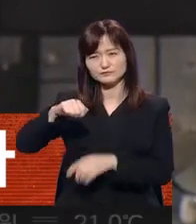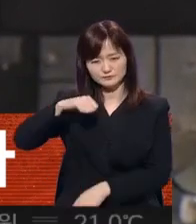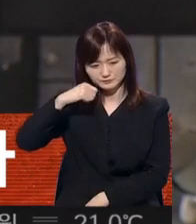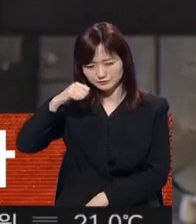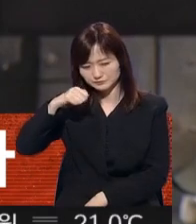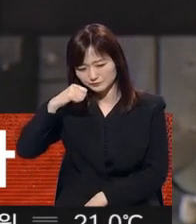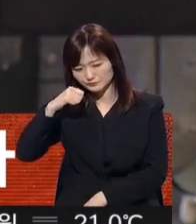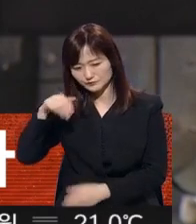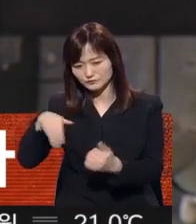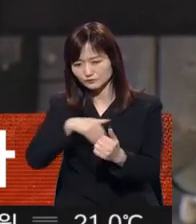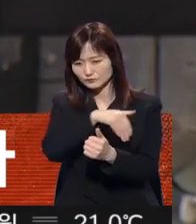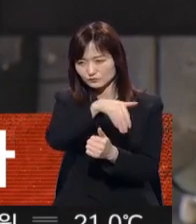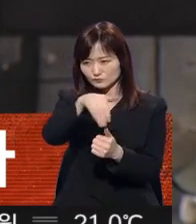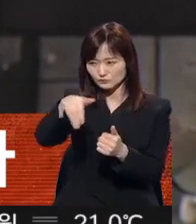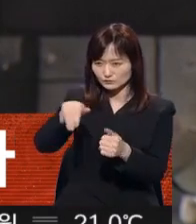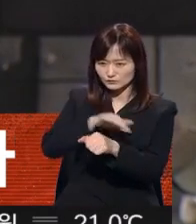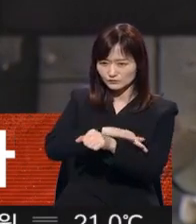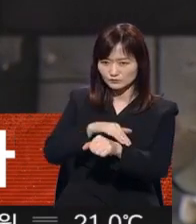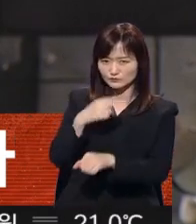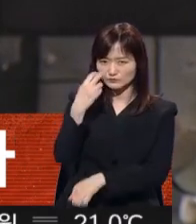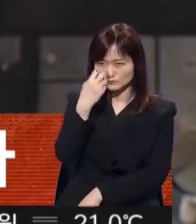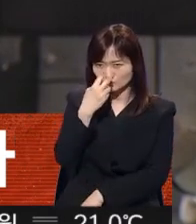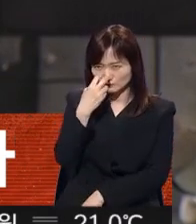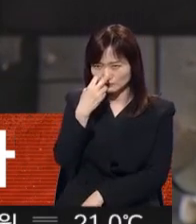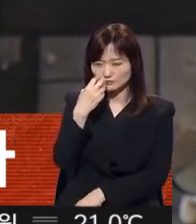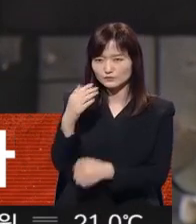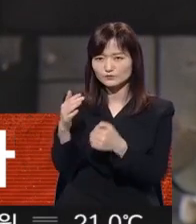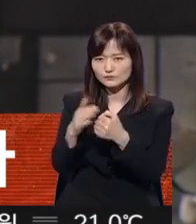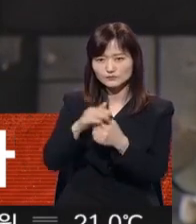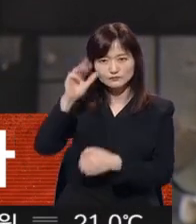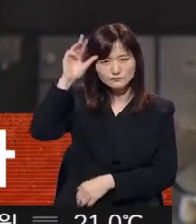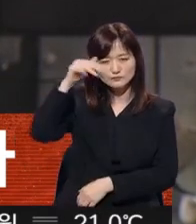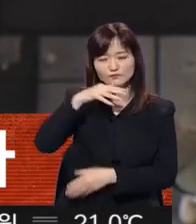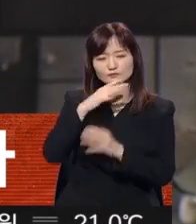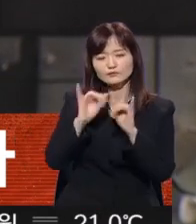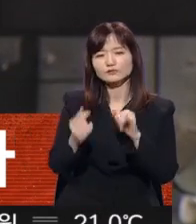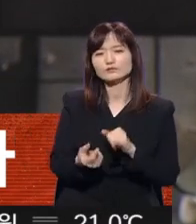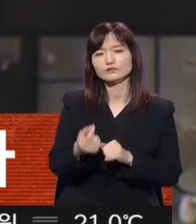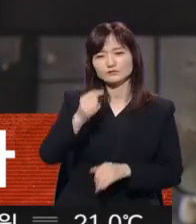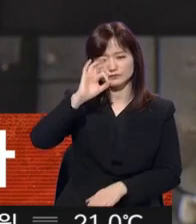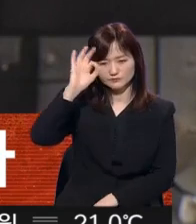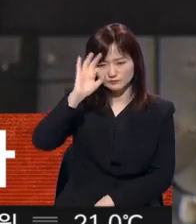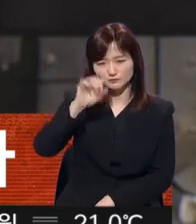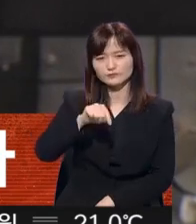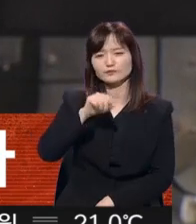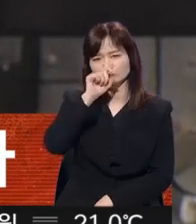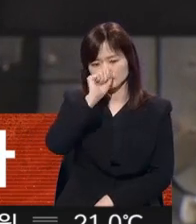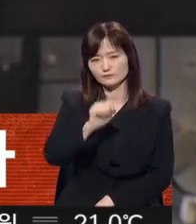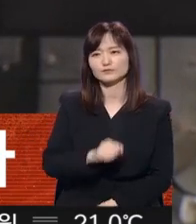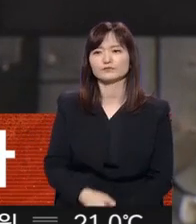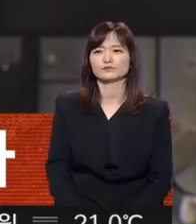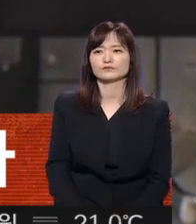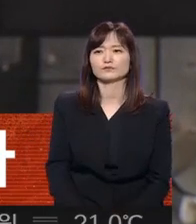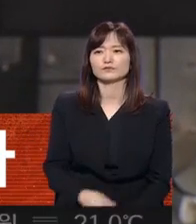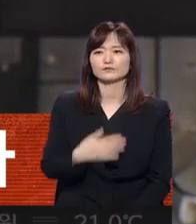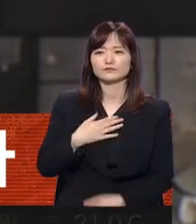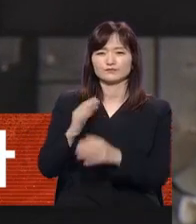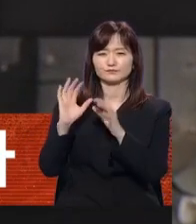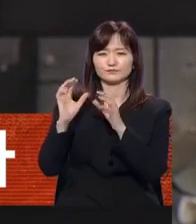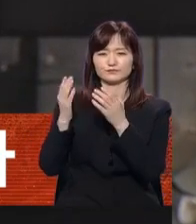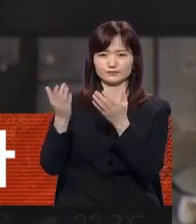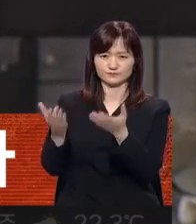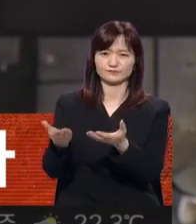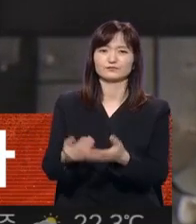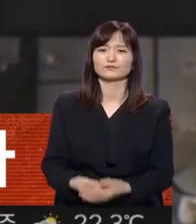하면서도 주변을 주의 깊게 봤기 때문에 이렇게 시민을 빨리 찾았기 때문에 저런 건 상당히 미담이거든요. 저도 박수를 보내고